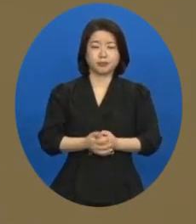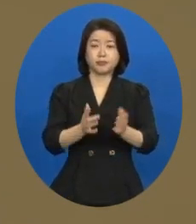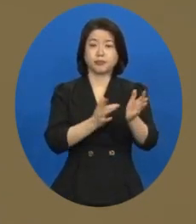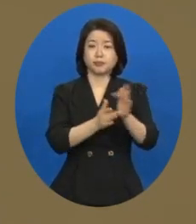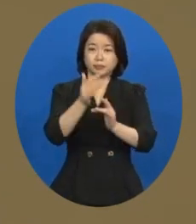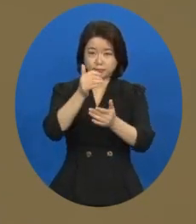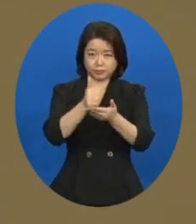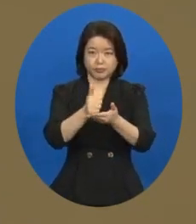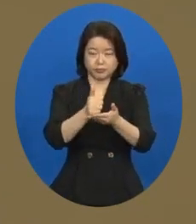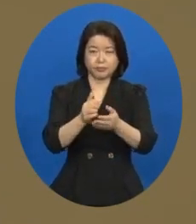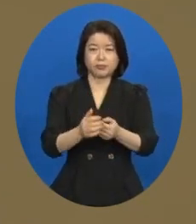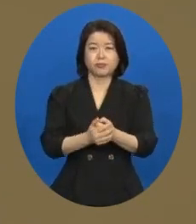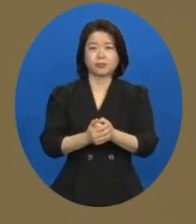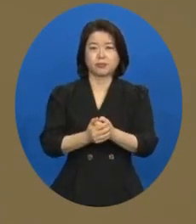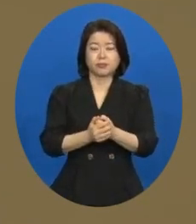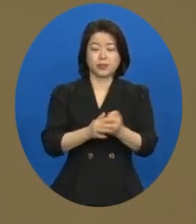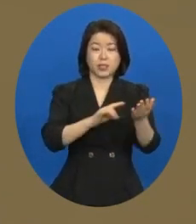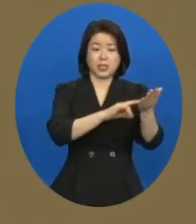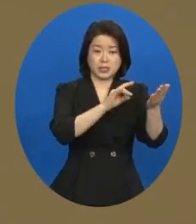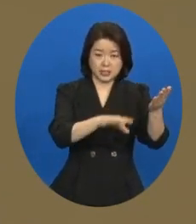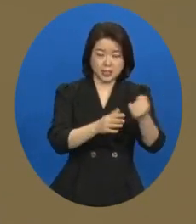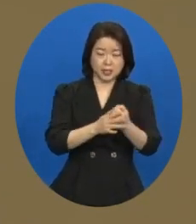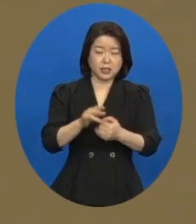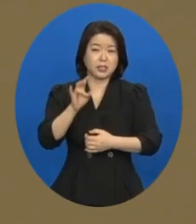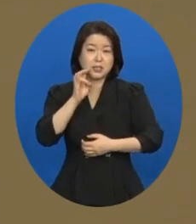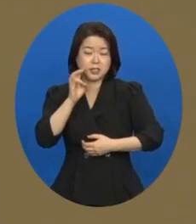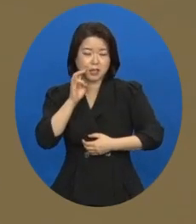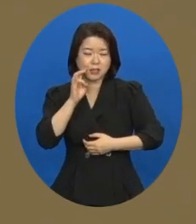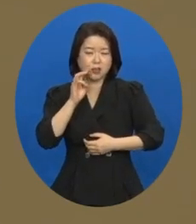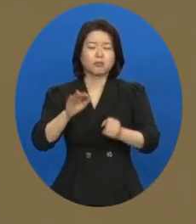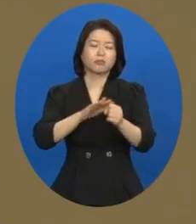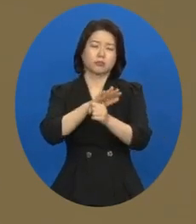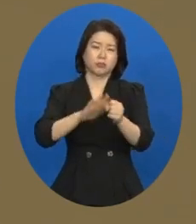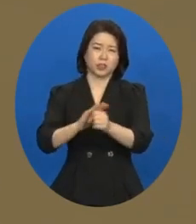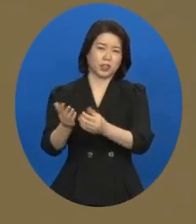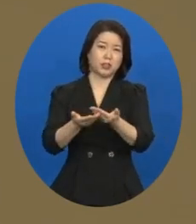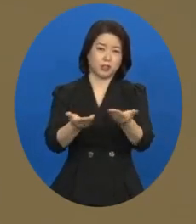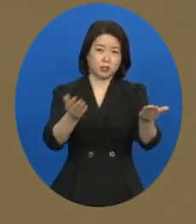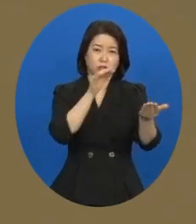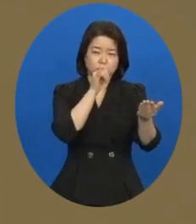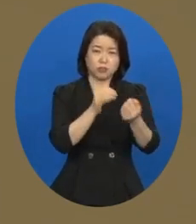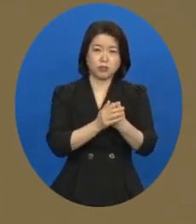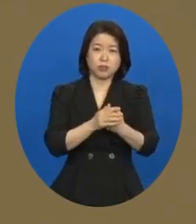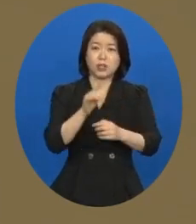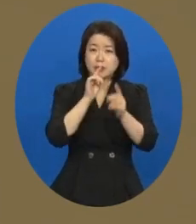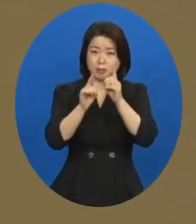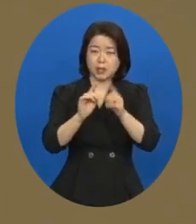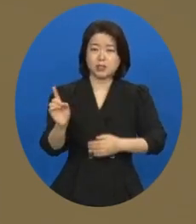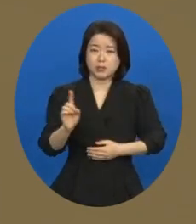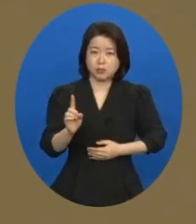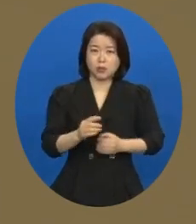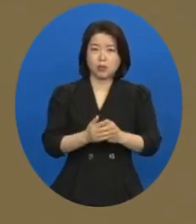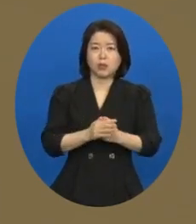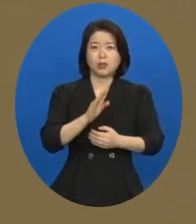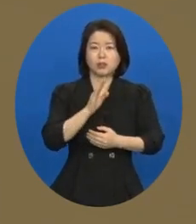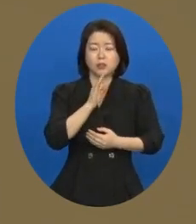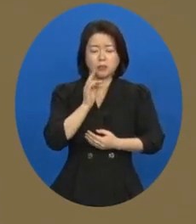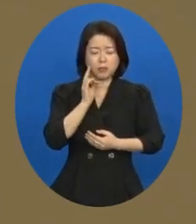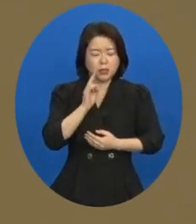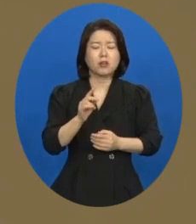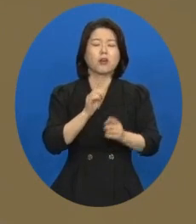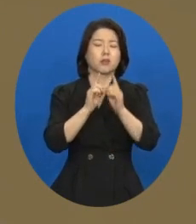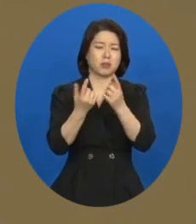예수님께서 세리와 창녀를 사랑하셨습니다. 여러분, 이 말씀은 대단히 심각한